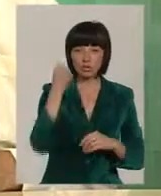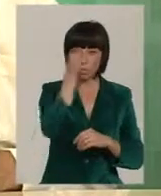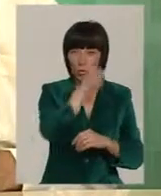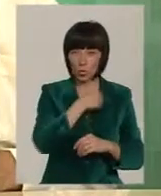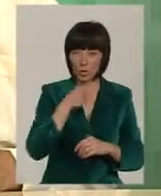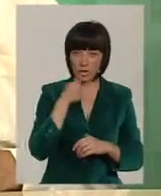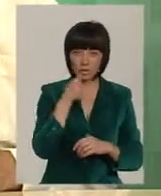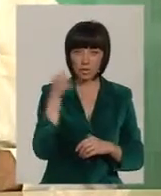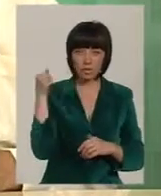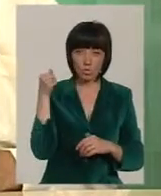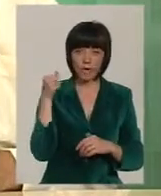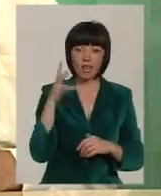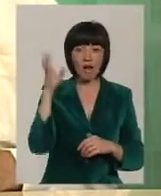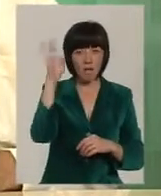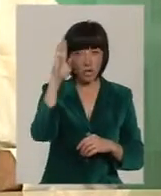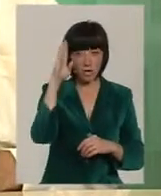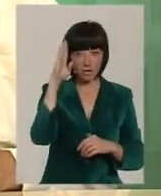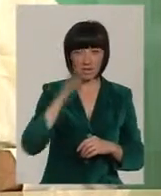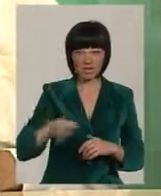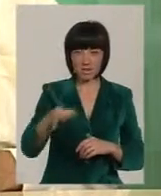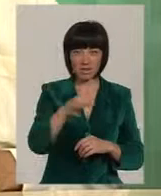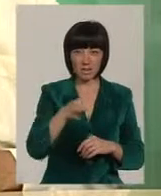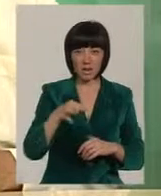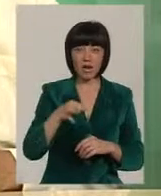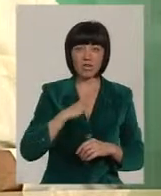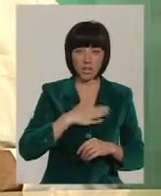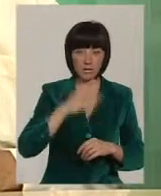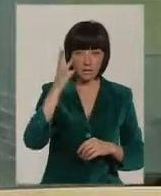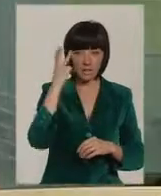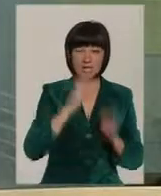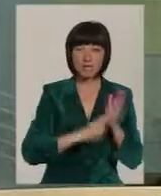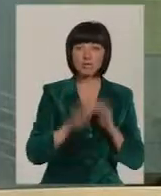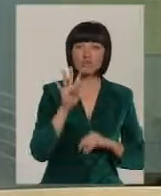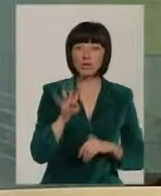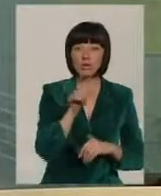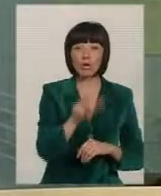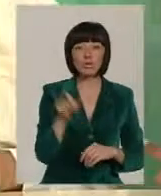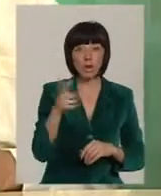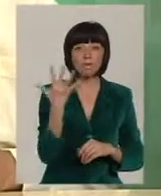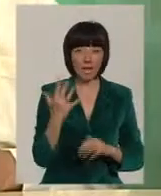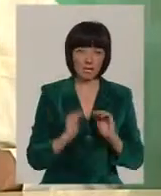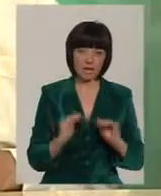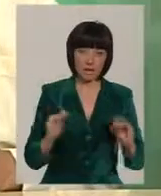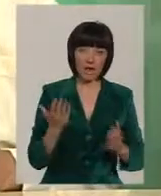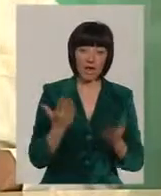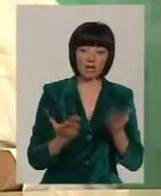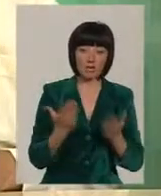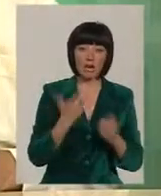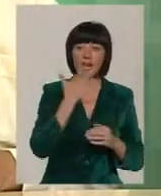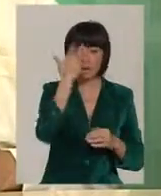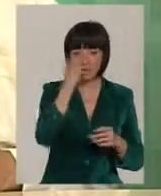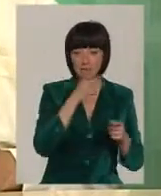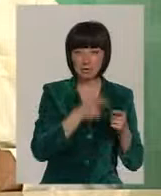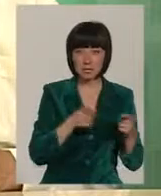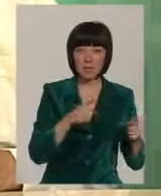2014 році минулому на водних об'єктах Хмельницької області загинуло 74 особи, з них 5 дітей. Якщо брати літні місяці, це